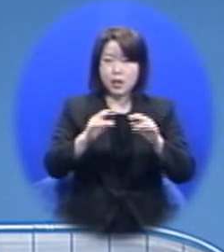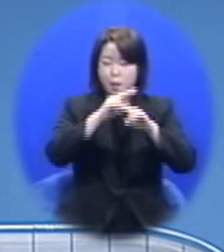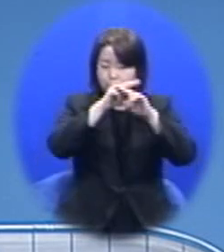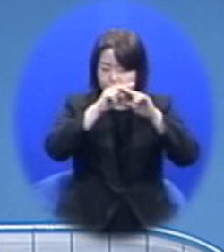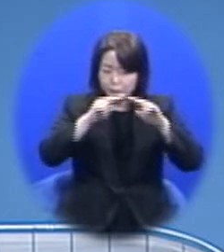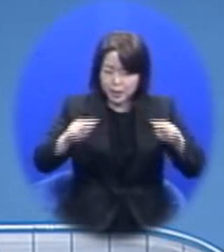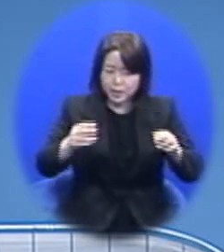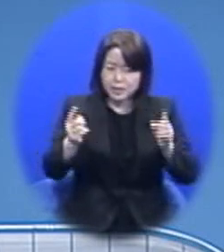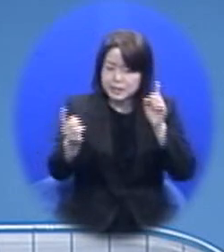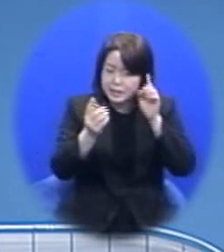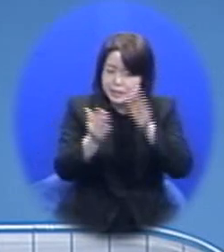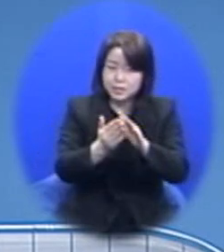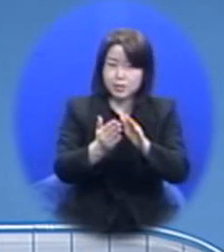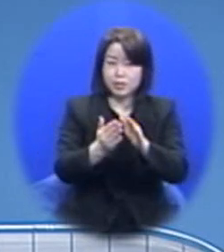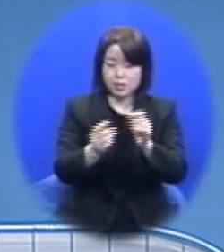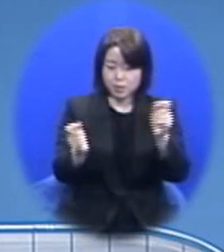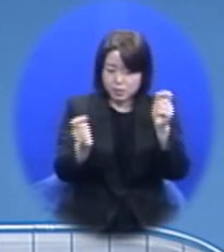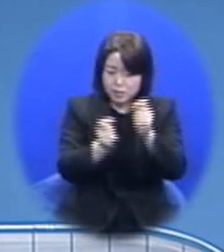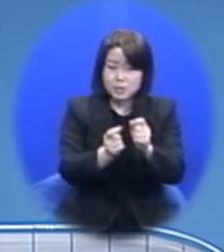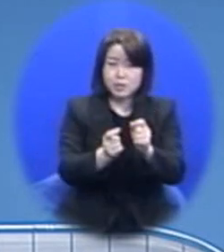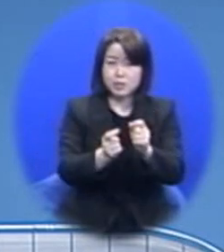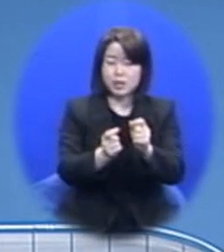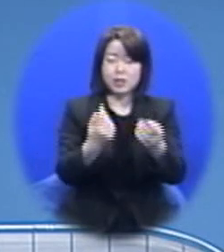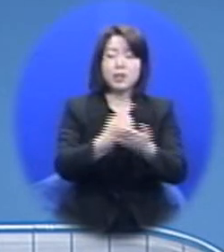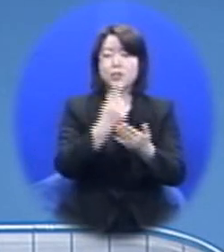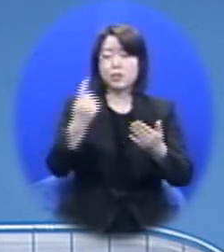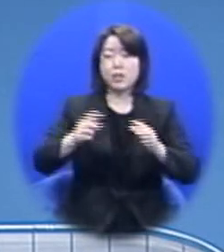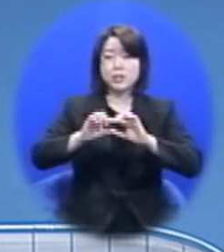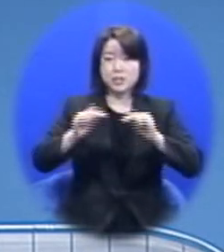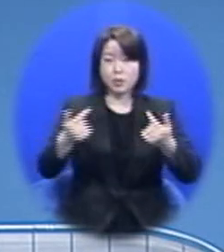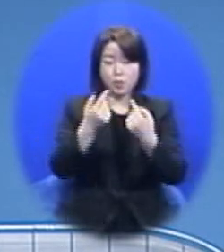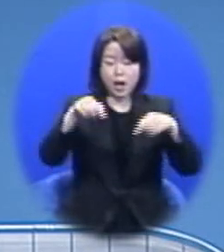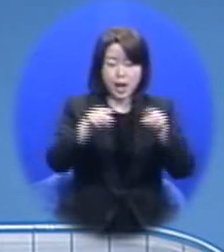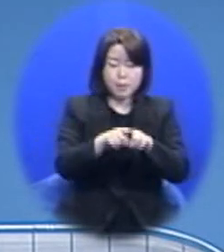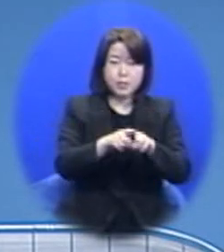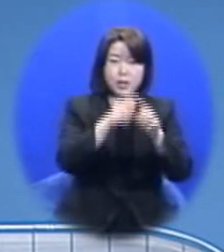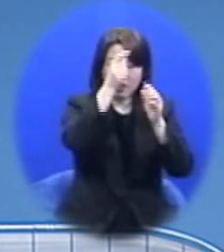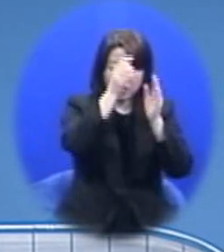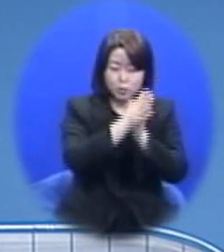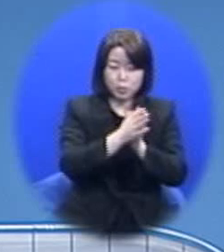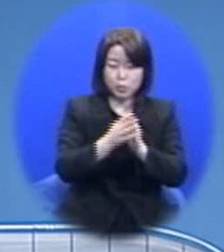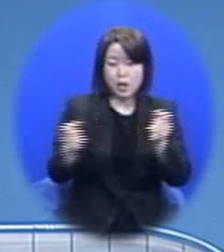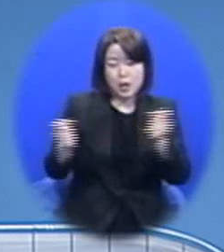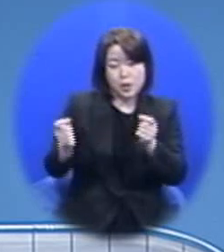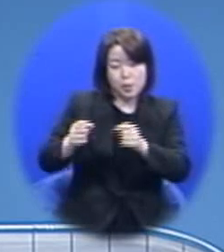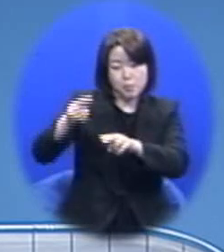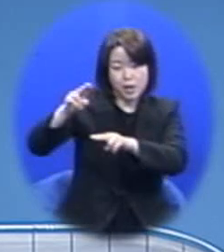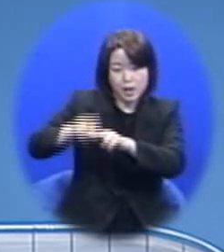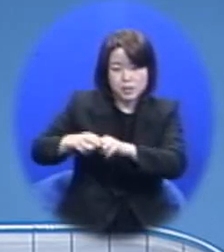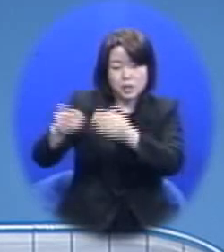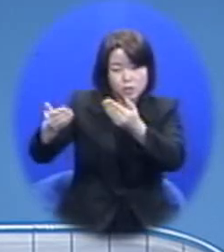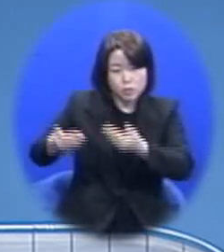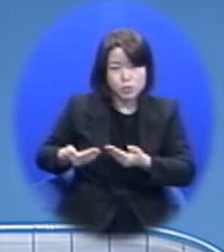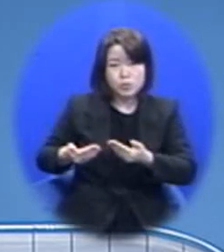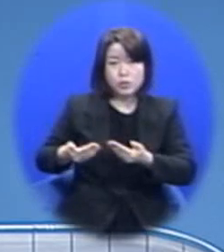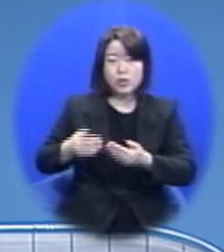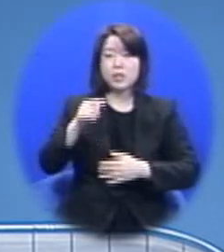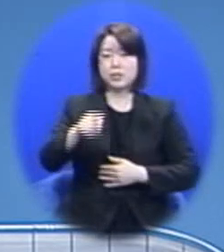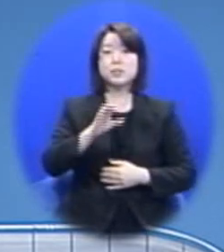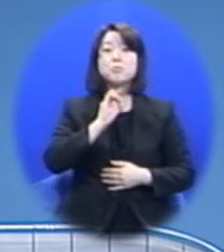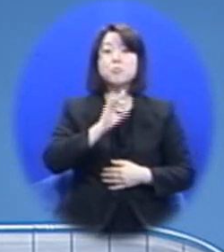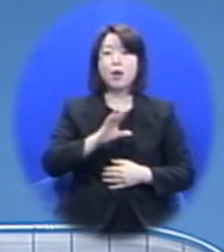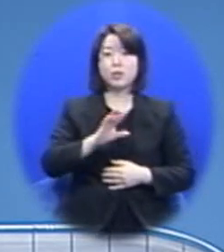직전인 교회인데 그래도 떠나지 않고 같이 기도해주고 옆자리에 앉아주는 것만 가지고도